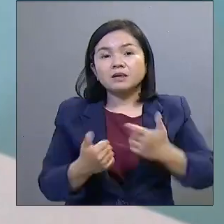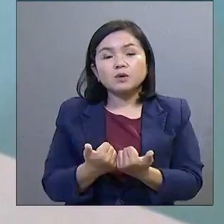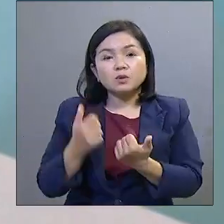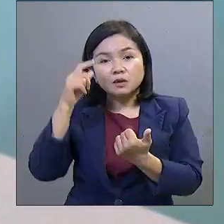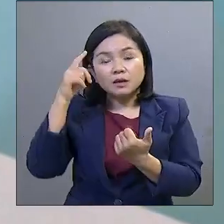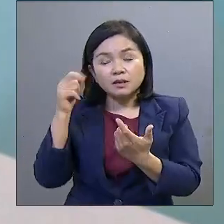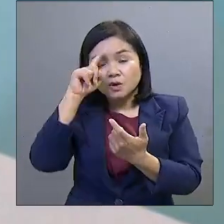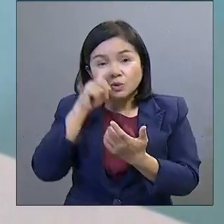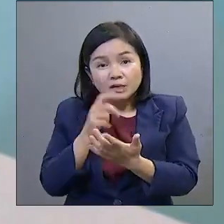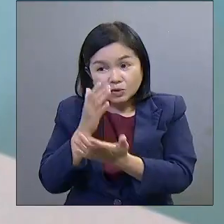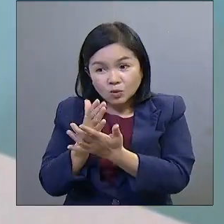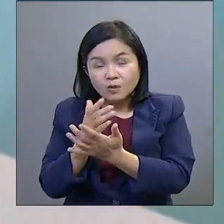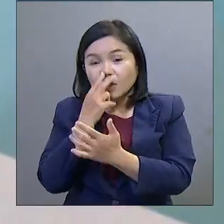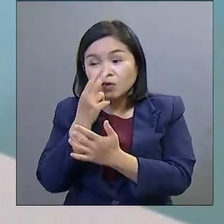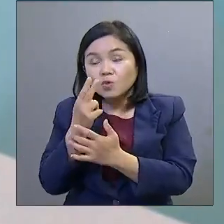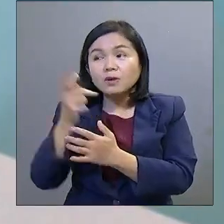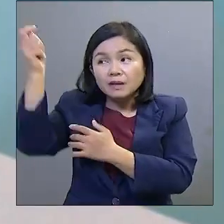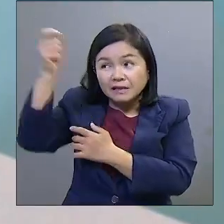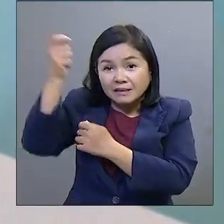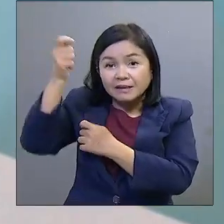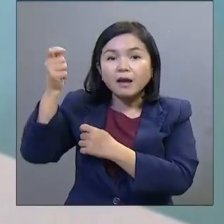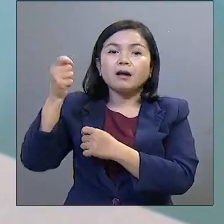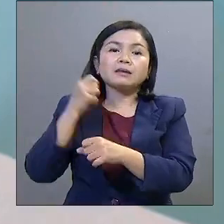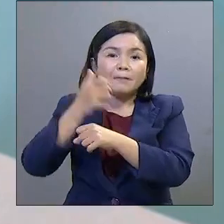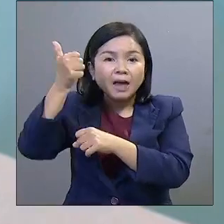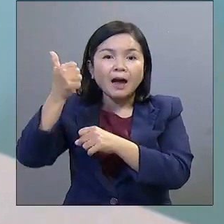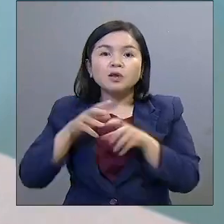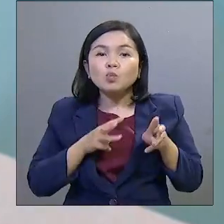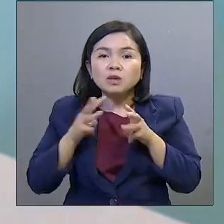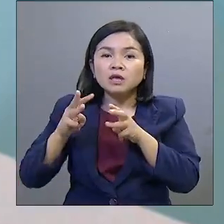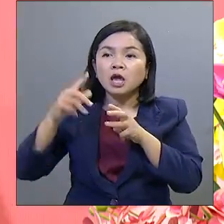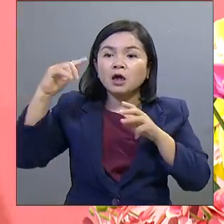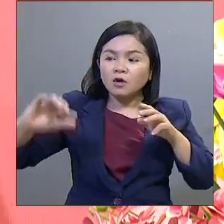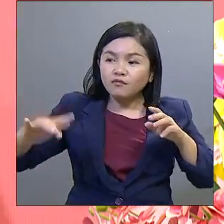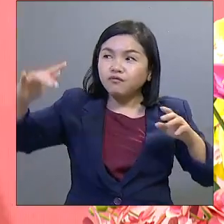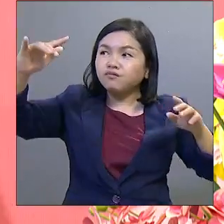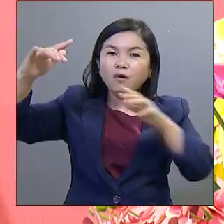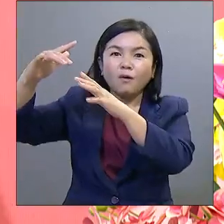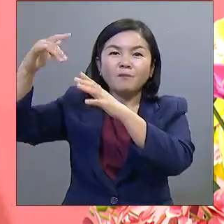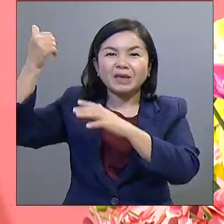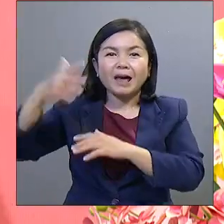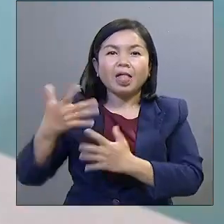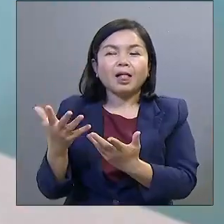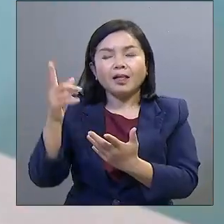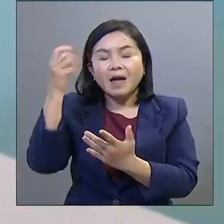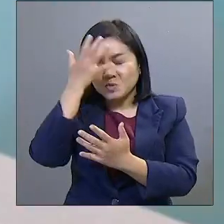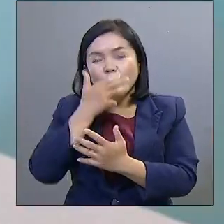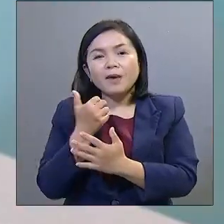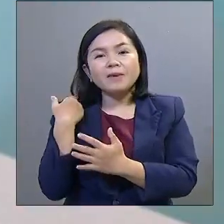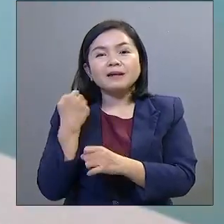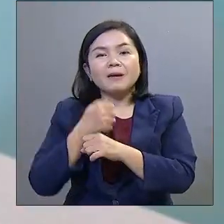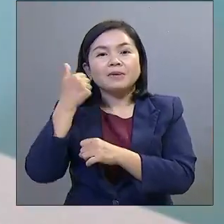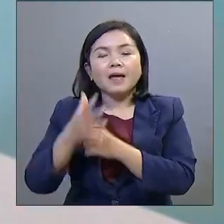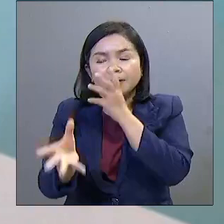ใหม่ไรตี ้ ไปทำว่าวมาทำได้ขึ้นไม่ได้ จริง สวยอย่างเดียวเน้นสวย เน้นสวยเขาบอกว่าเรียนรู้ไปก่อนนะ